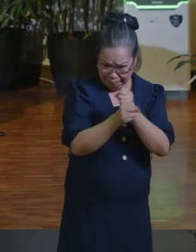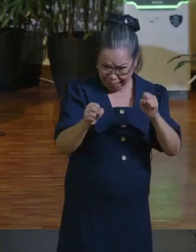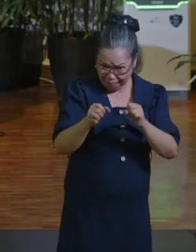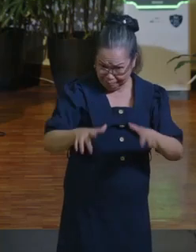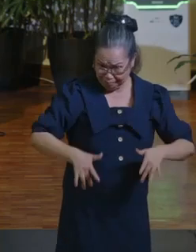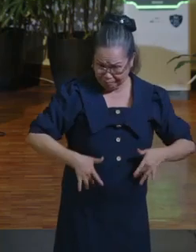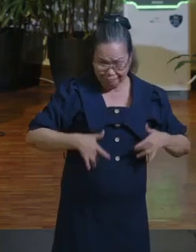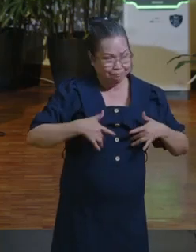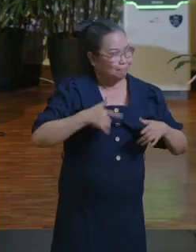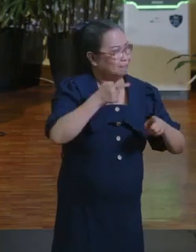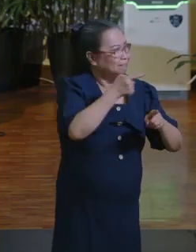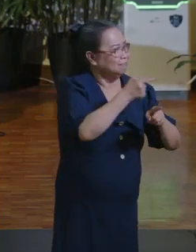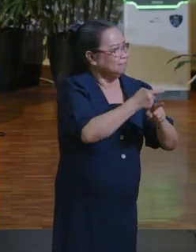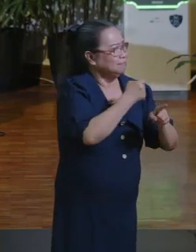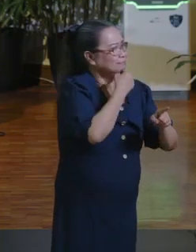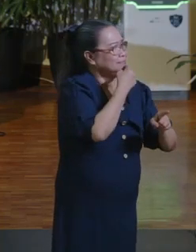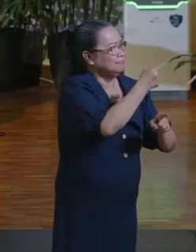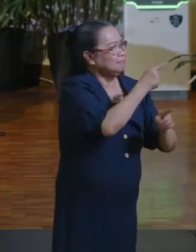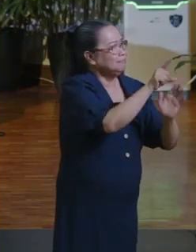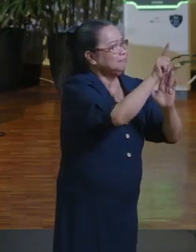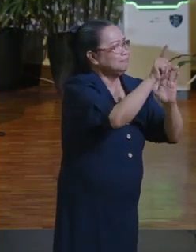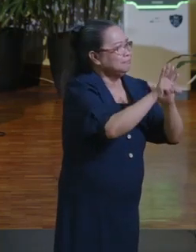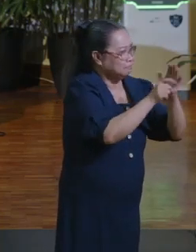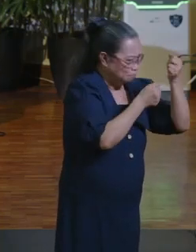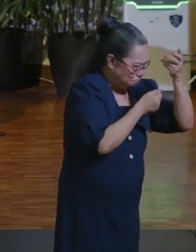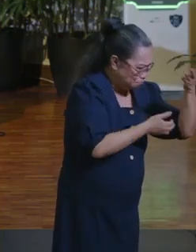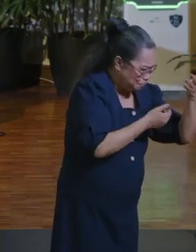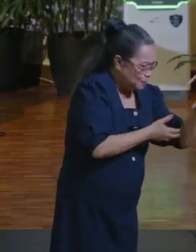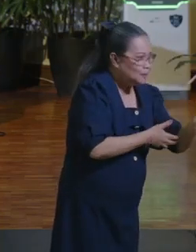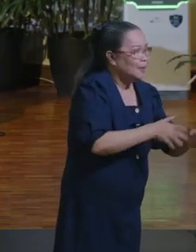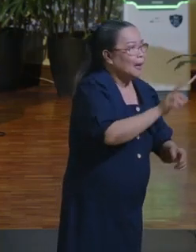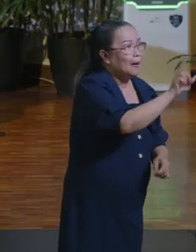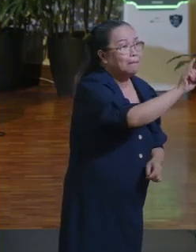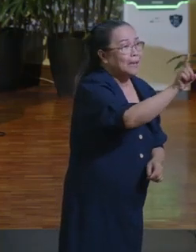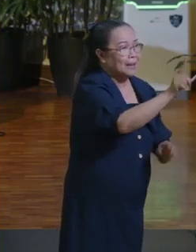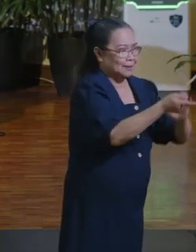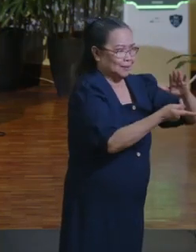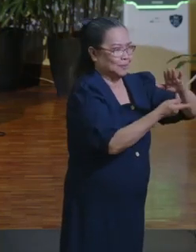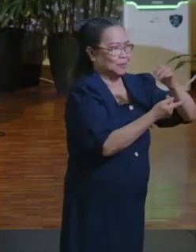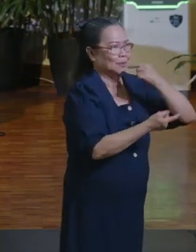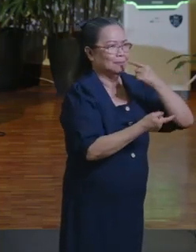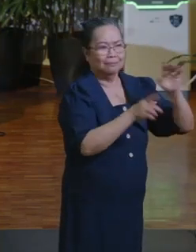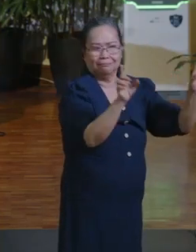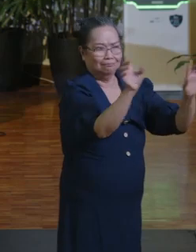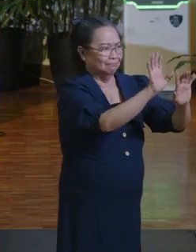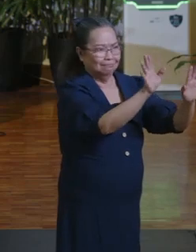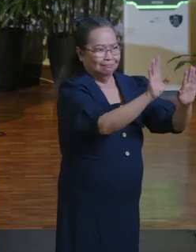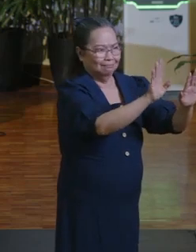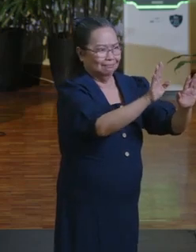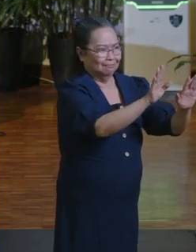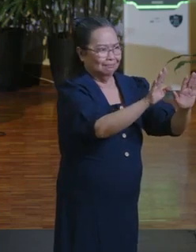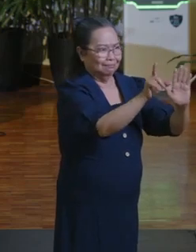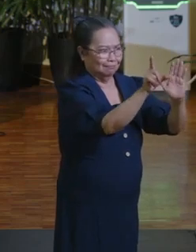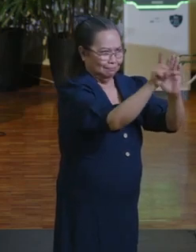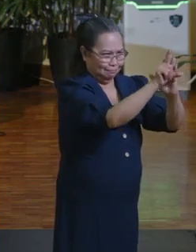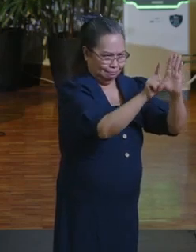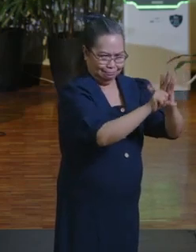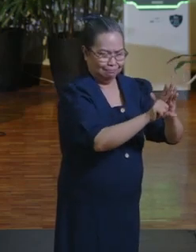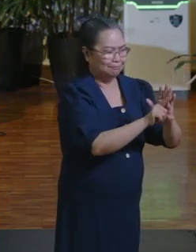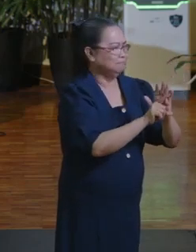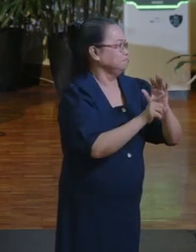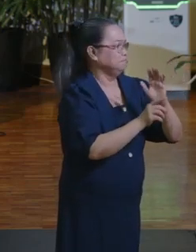then righteousness would indeed be by the law. Pero hindi nga ganon ang pagliligtas ng